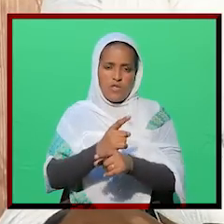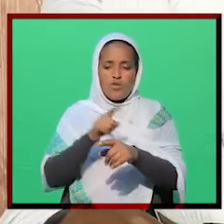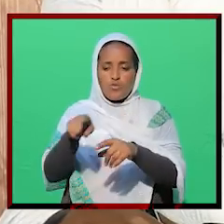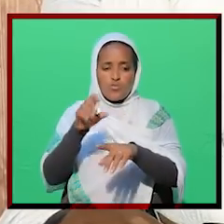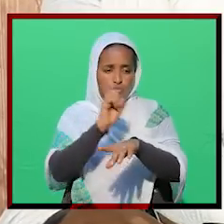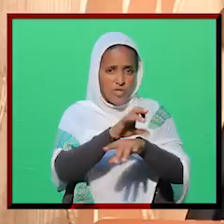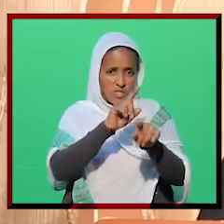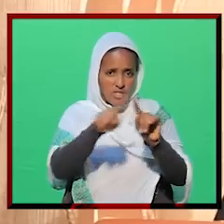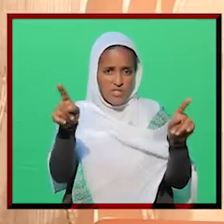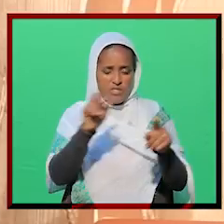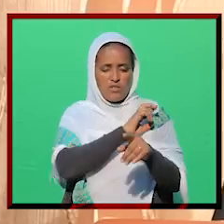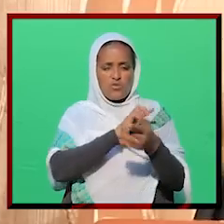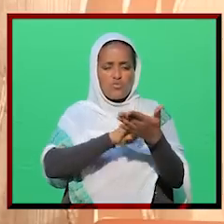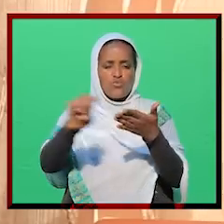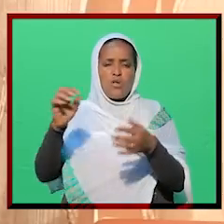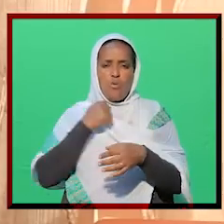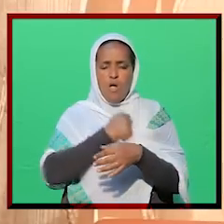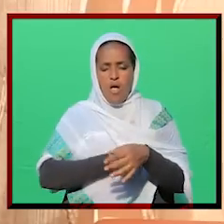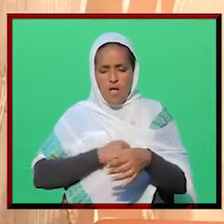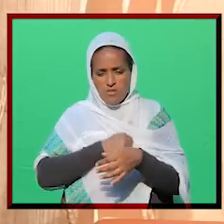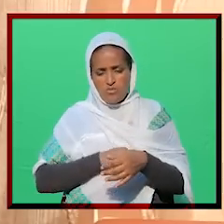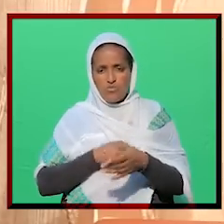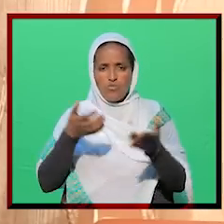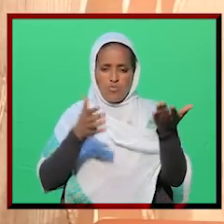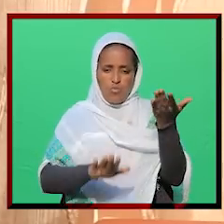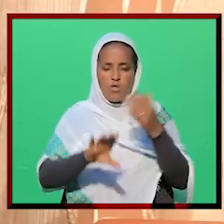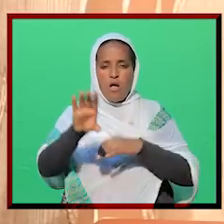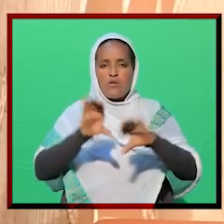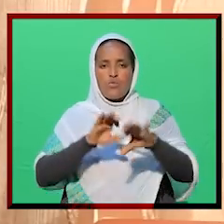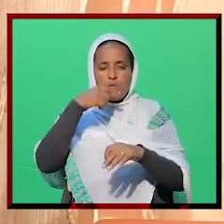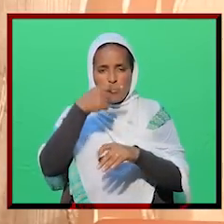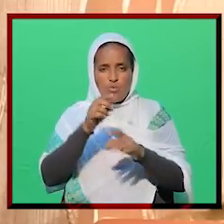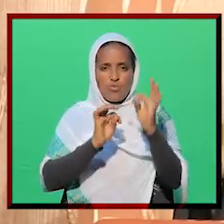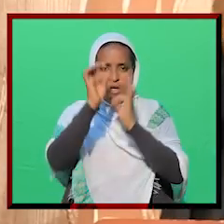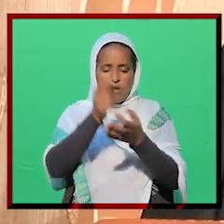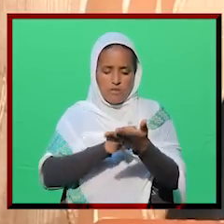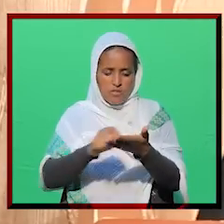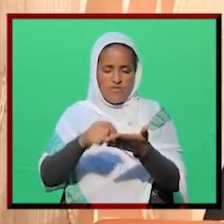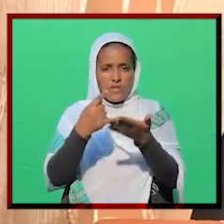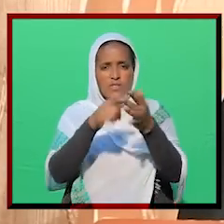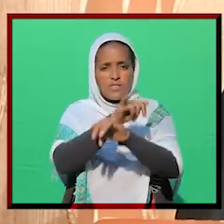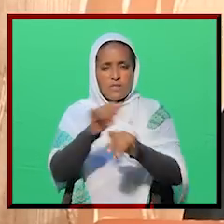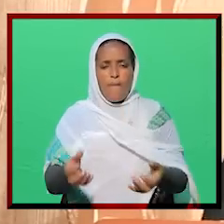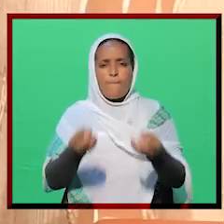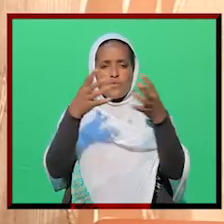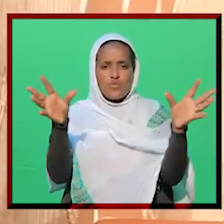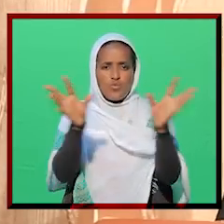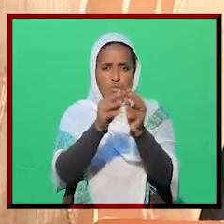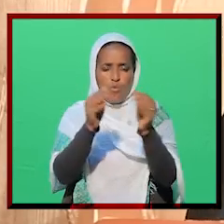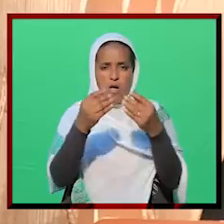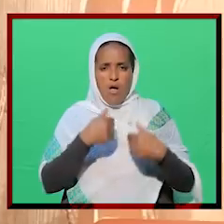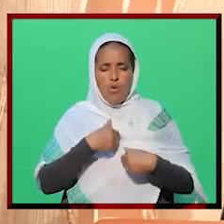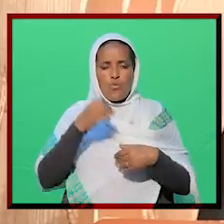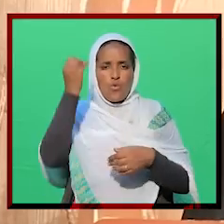የመከረው ምክር ቅዱሳን አዝነውበት እንዲሞት አድርጎታል ብለው ይናገራሉ። እንዲህ የተደረገ ብዙ ጉባኤያት